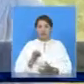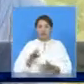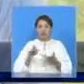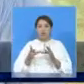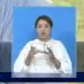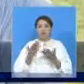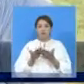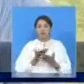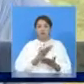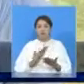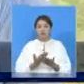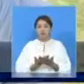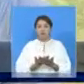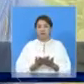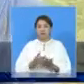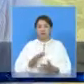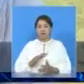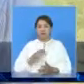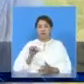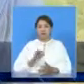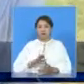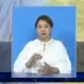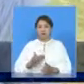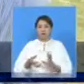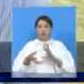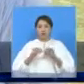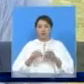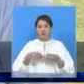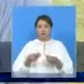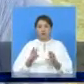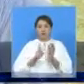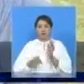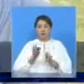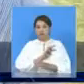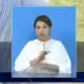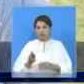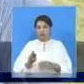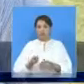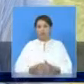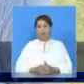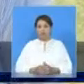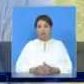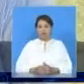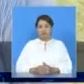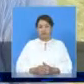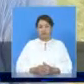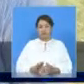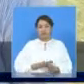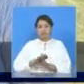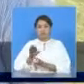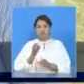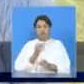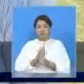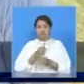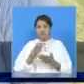из нацфонда и из областного бюджета общего выделено около 700 миллионов тенге. Полностью средства